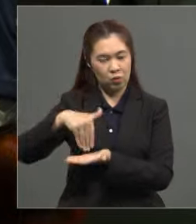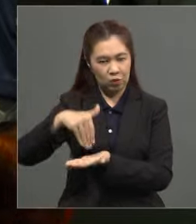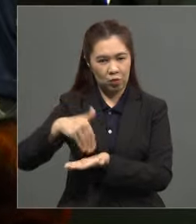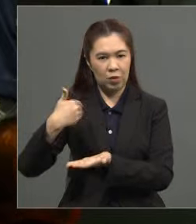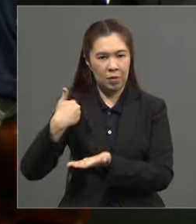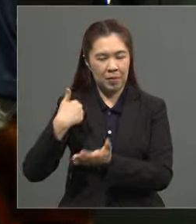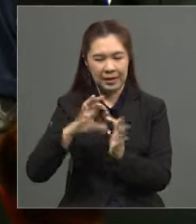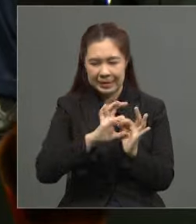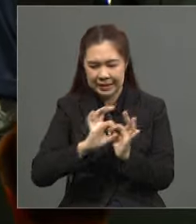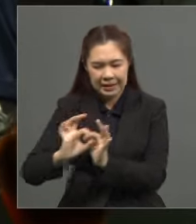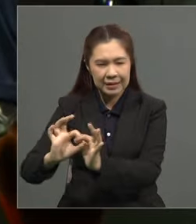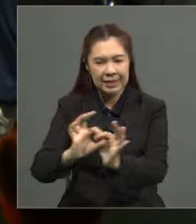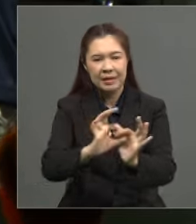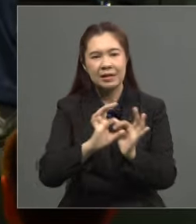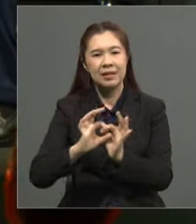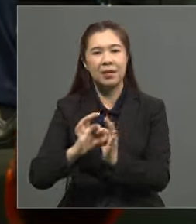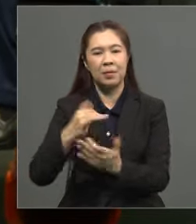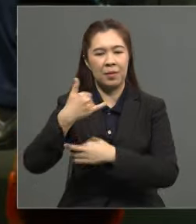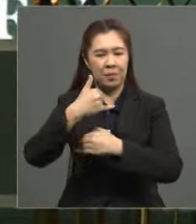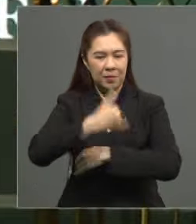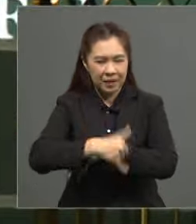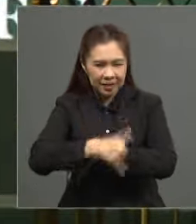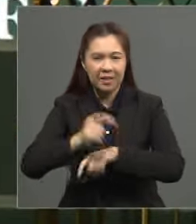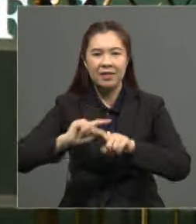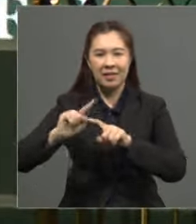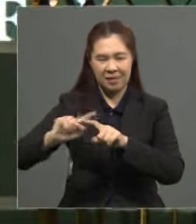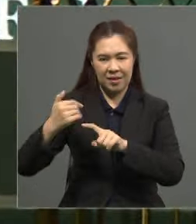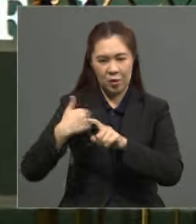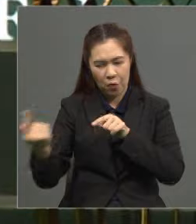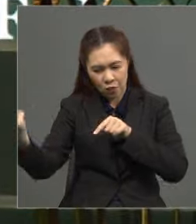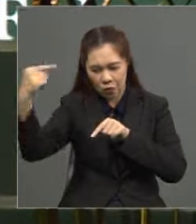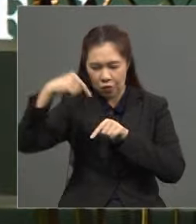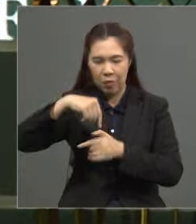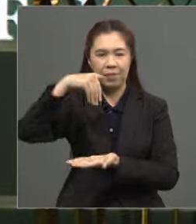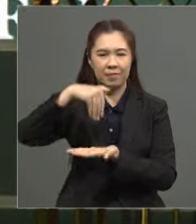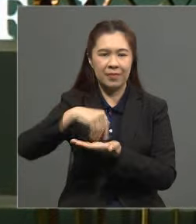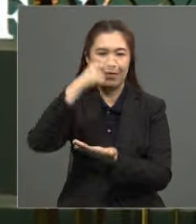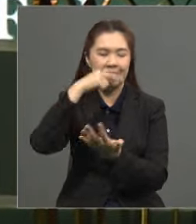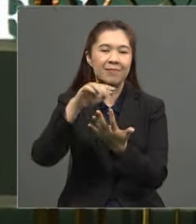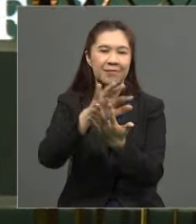กับทุกประเทศเสมือนเป็นสถานทูตทั่วโลกเนี่ยมาอยู่ที่เมืองไทยนั่นเองค่ะ